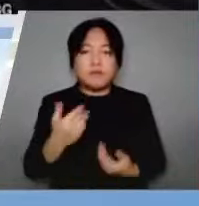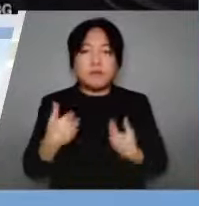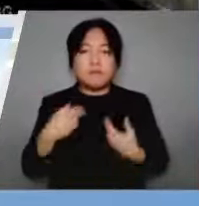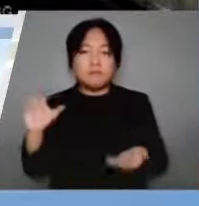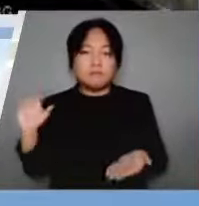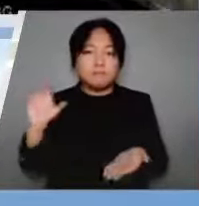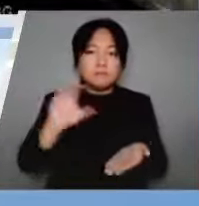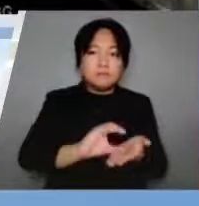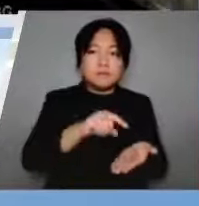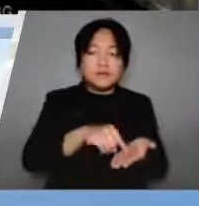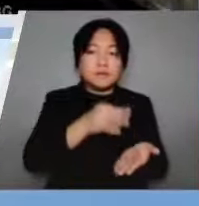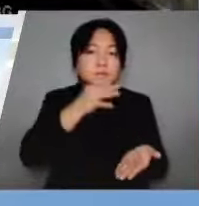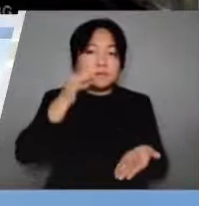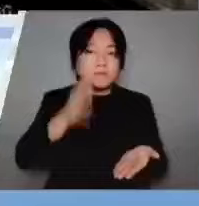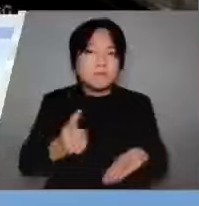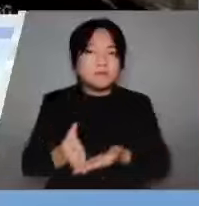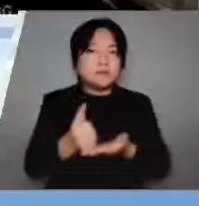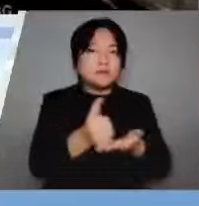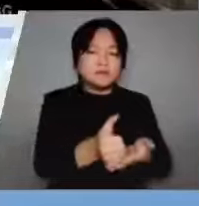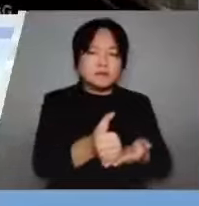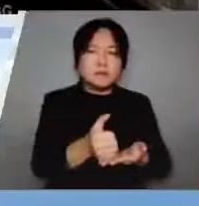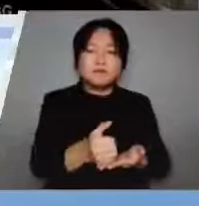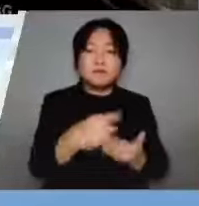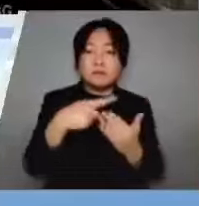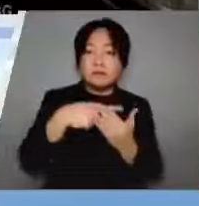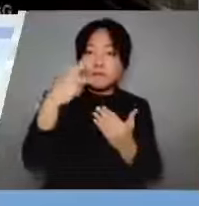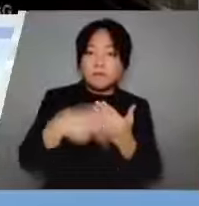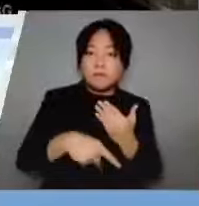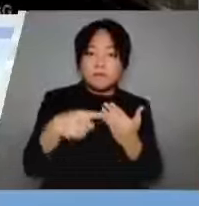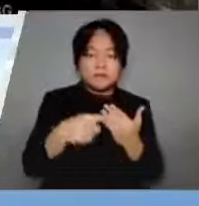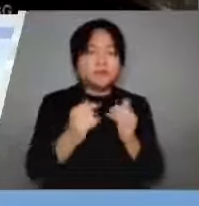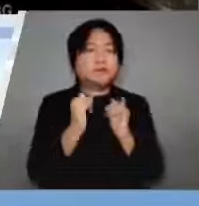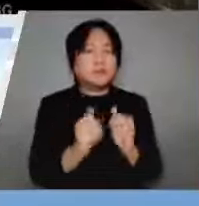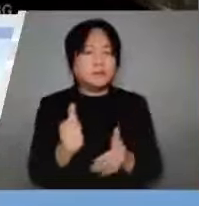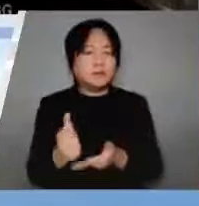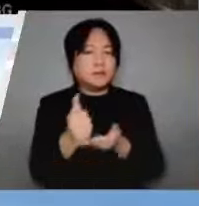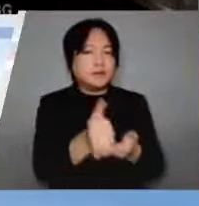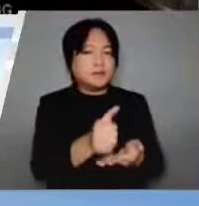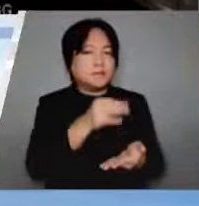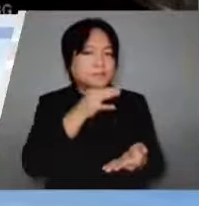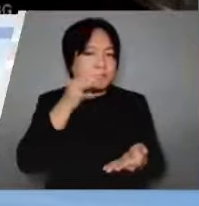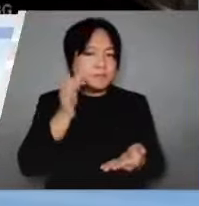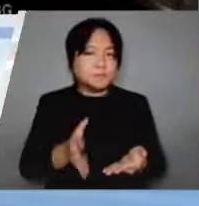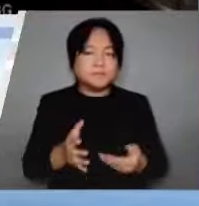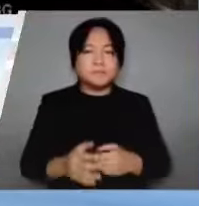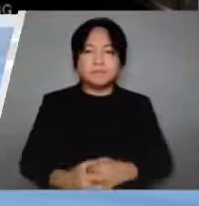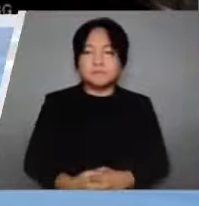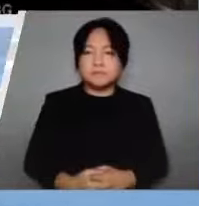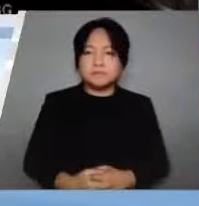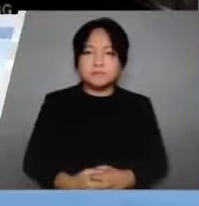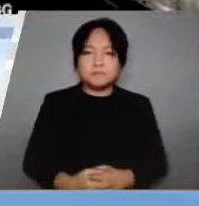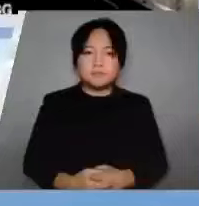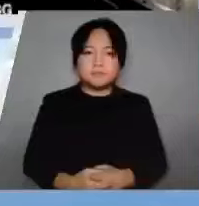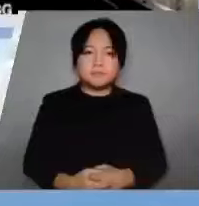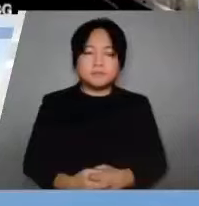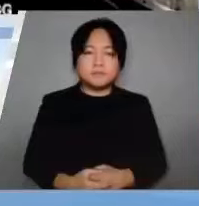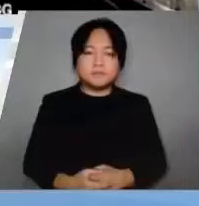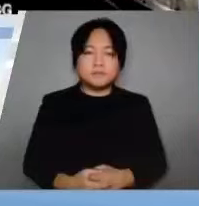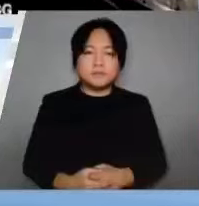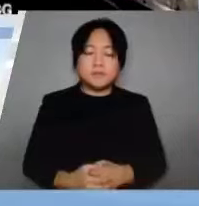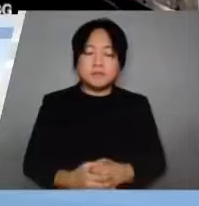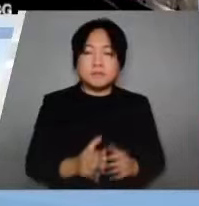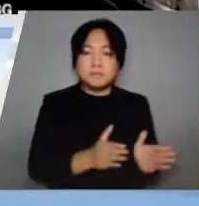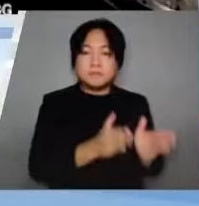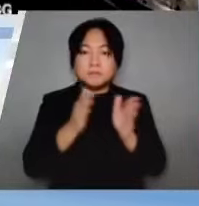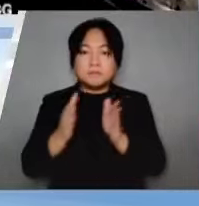hindi naman daw pababayaan ang mga programa para sa pag-angat ng produksyon ng mga magsasaka. Bilang tugon naman sa mataas na presyo ng kuryente, binawasan